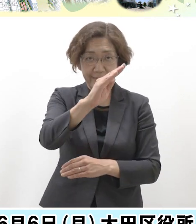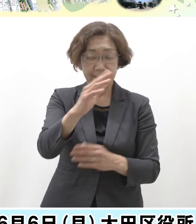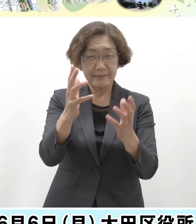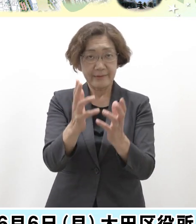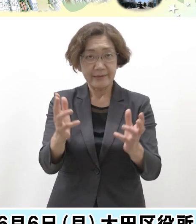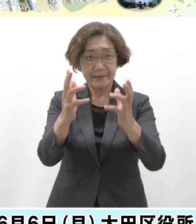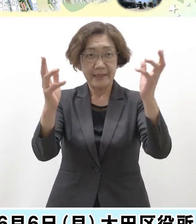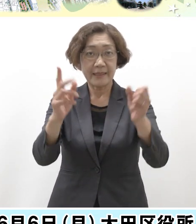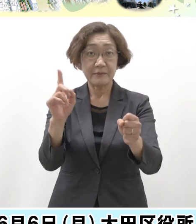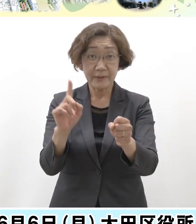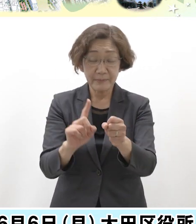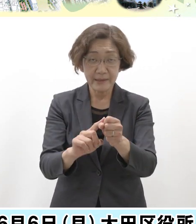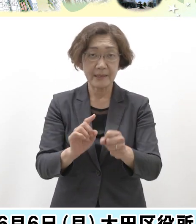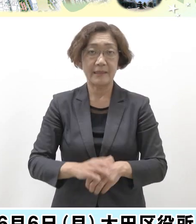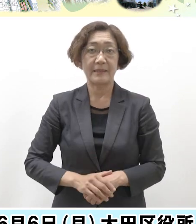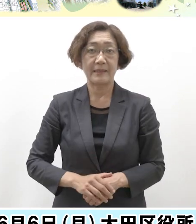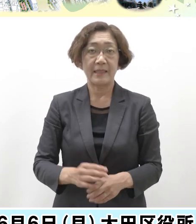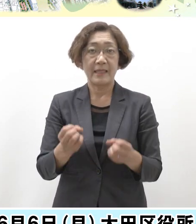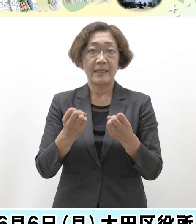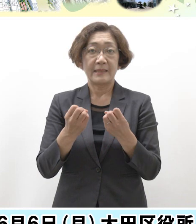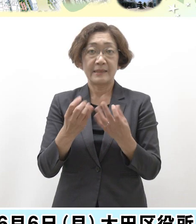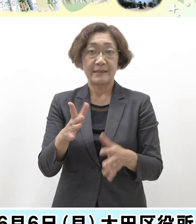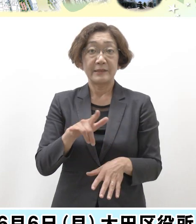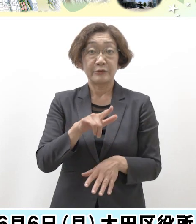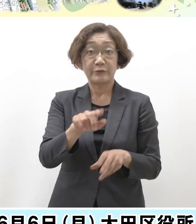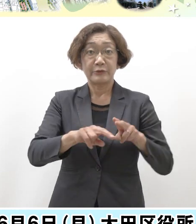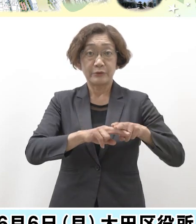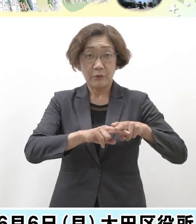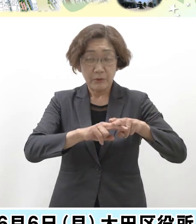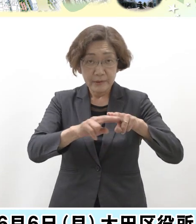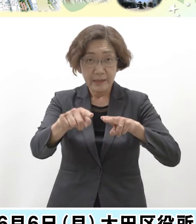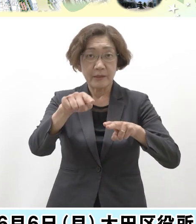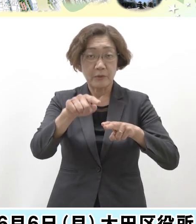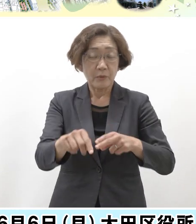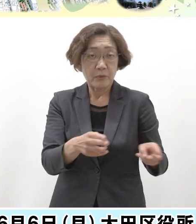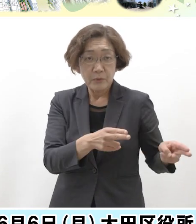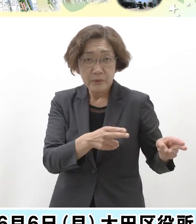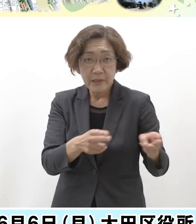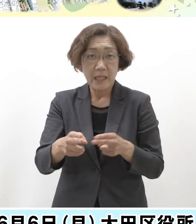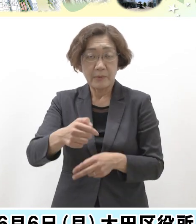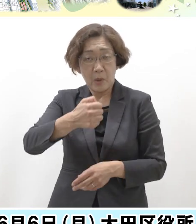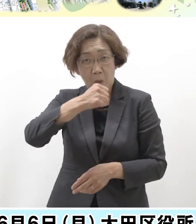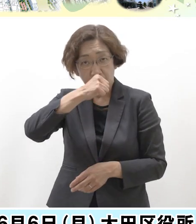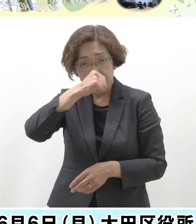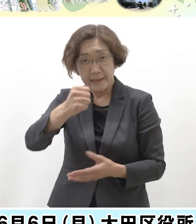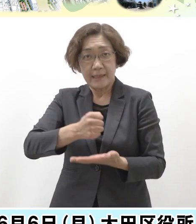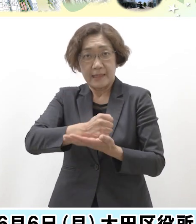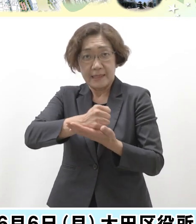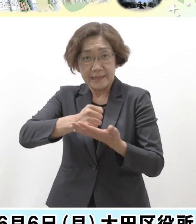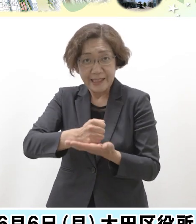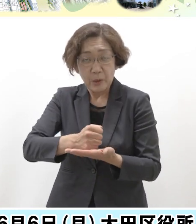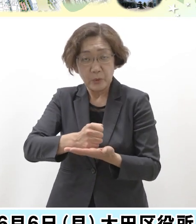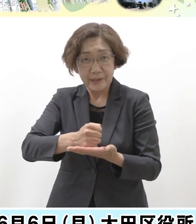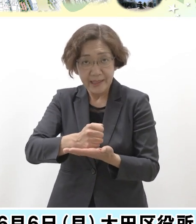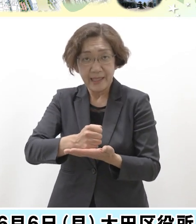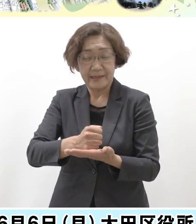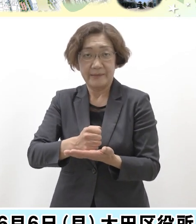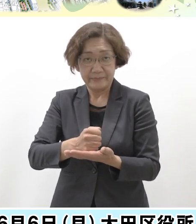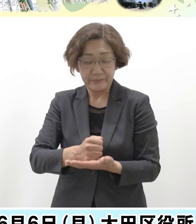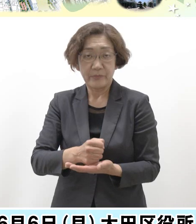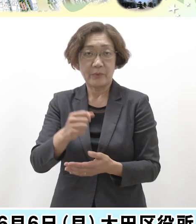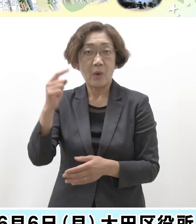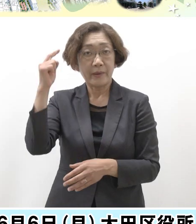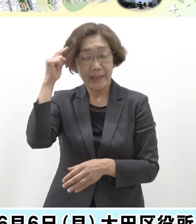には、この新空港線整備を絶好の機会と捉え、それぞれの地域特性を生か